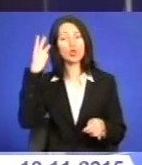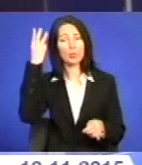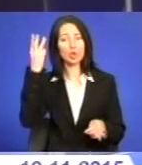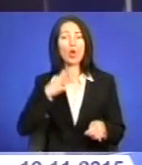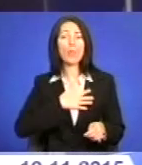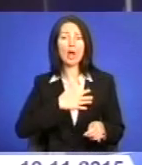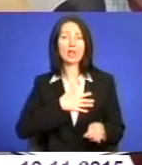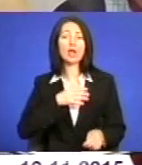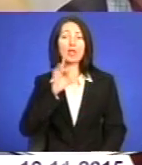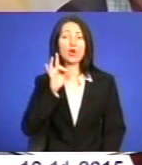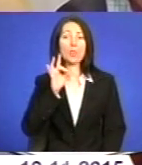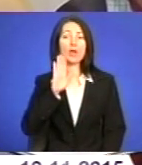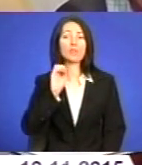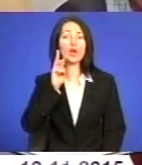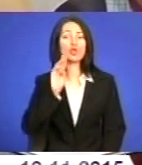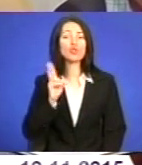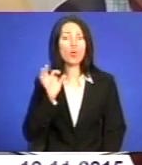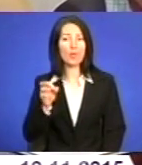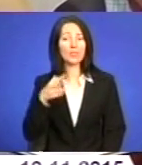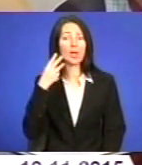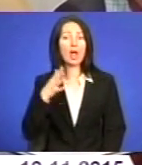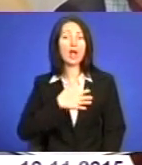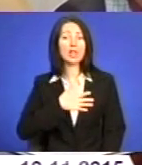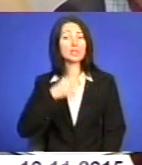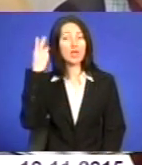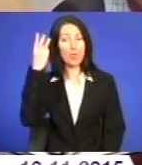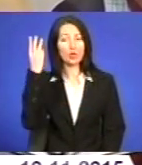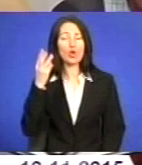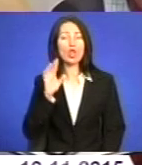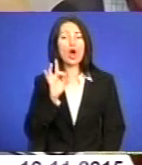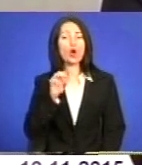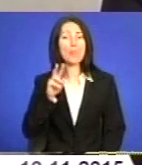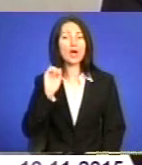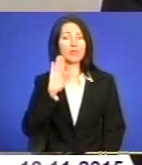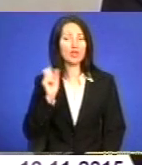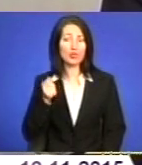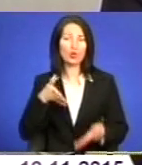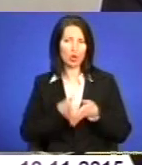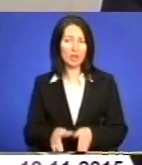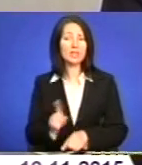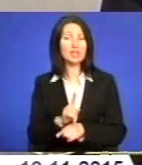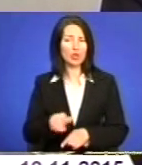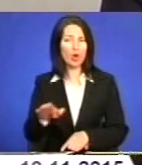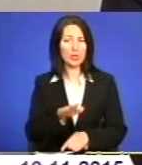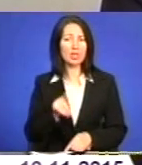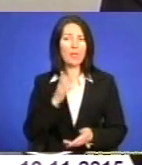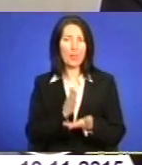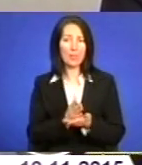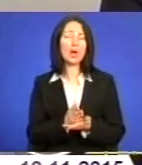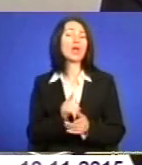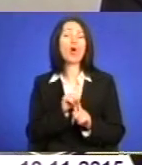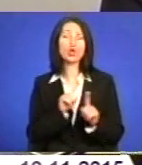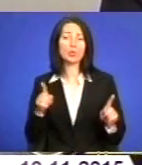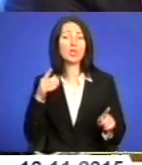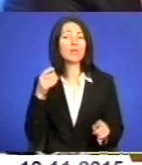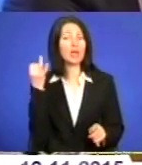Романом Ващуком. Канадський посол Роман Ващук – вихідець із Тернопільщини, тож має особливий інтерес до плідної співпраці